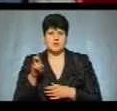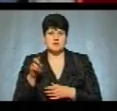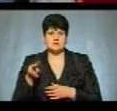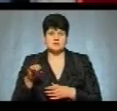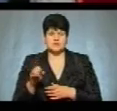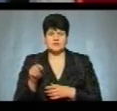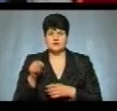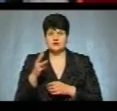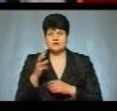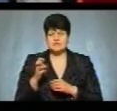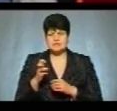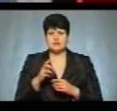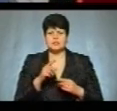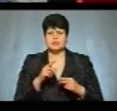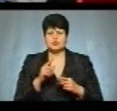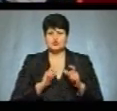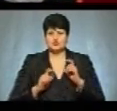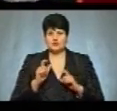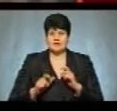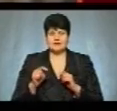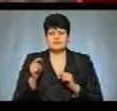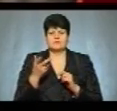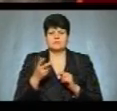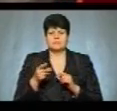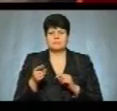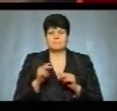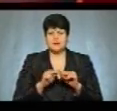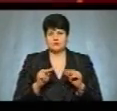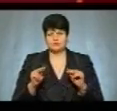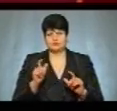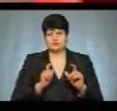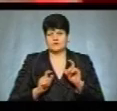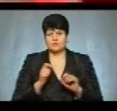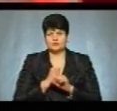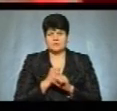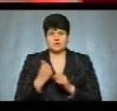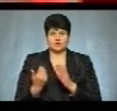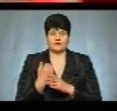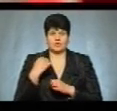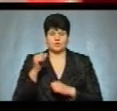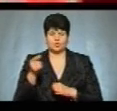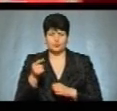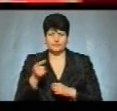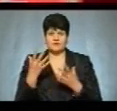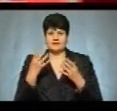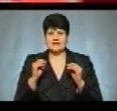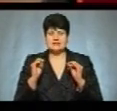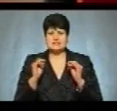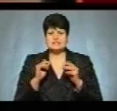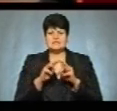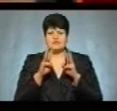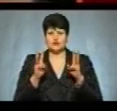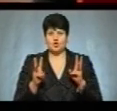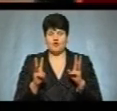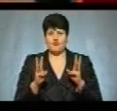1300 студентів Тернопільського педуніверситету встановили новий рекорд Тернополя. У День Святого Валентина 8